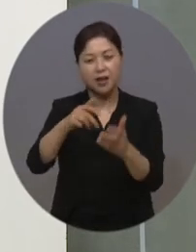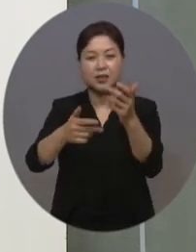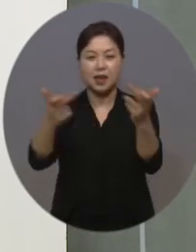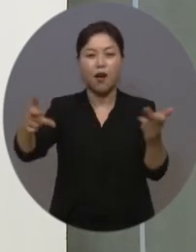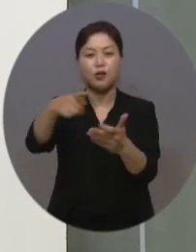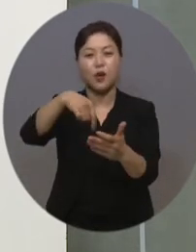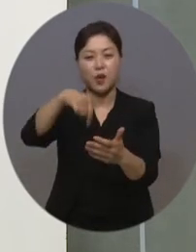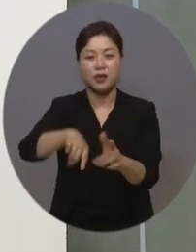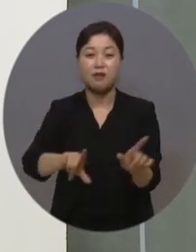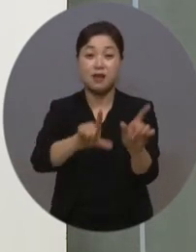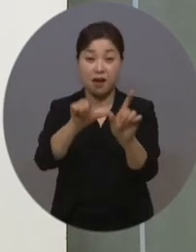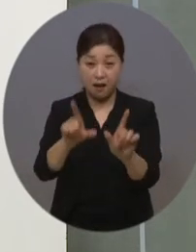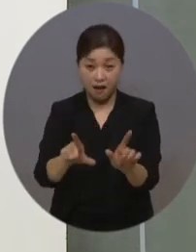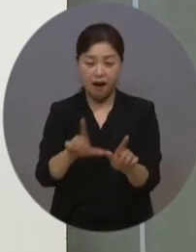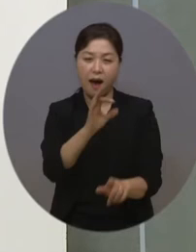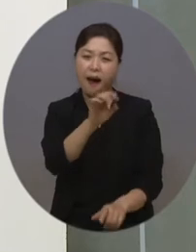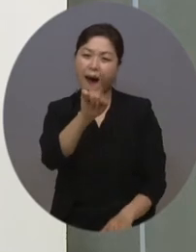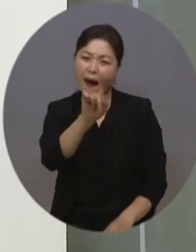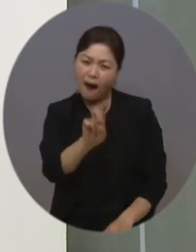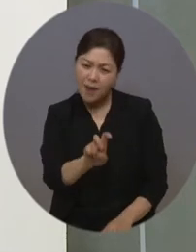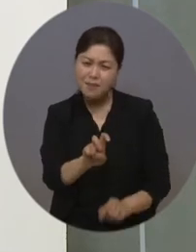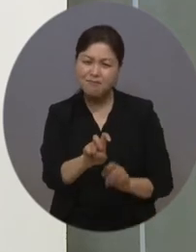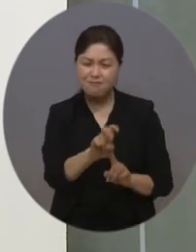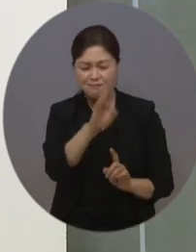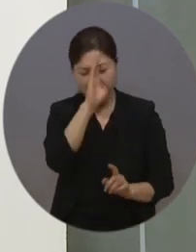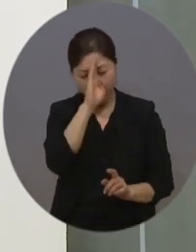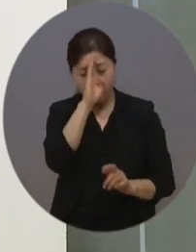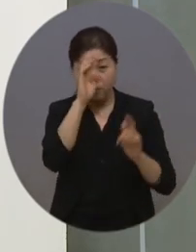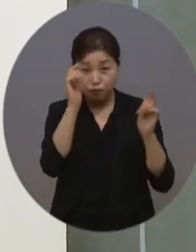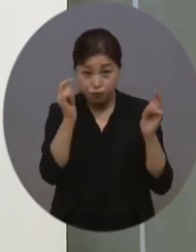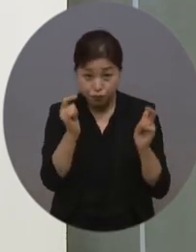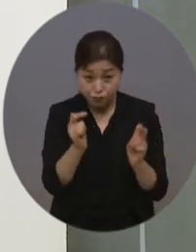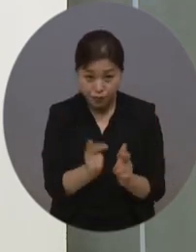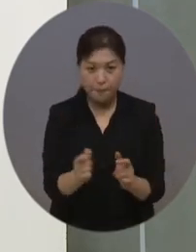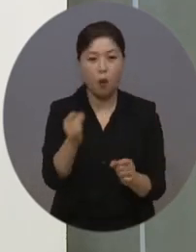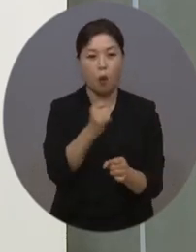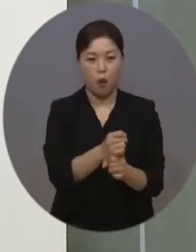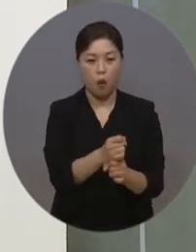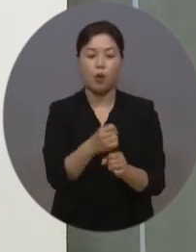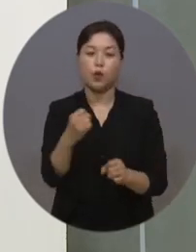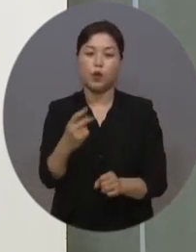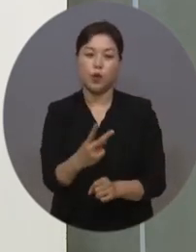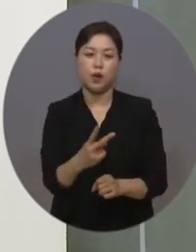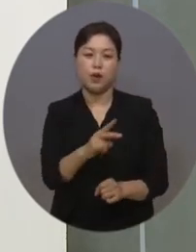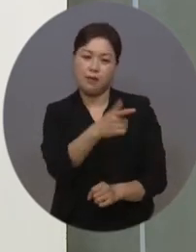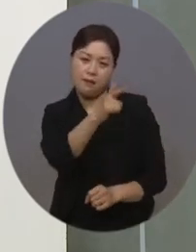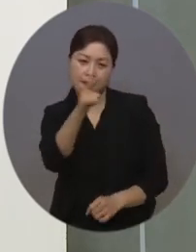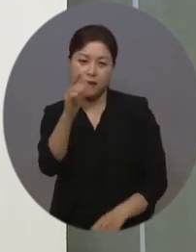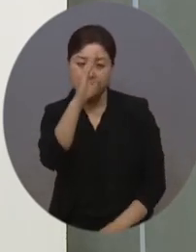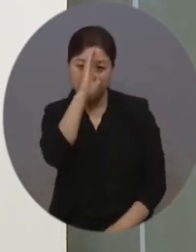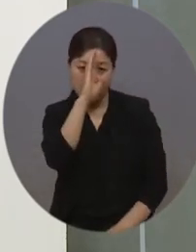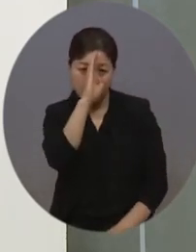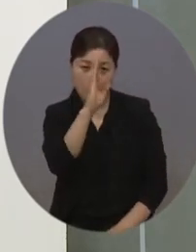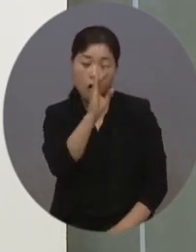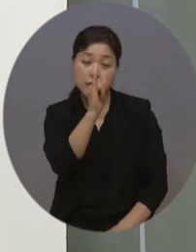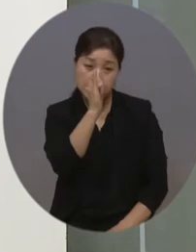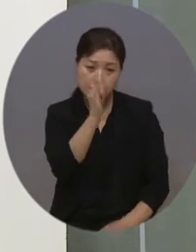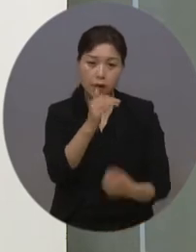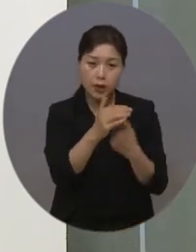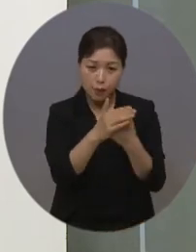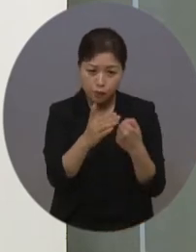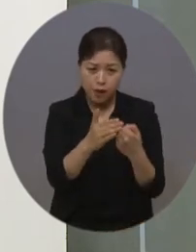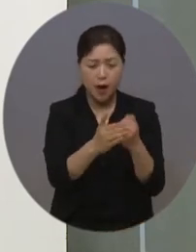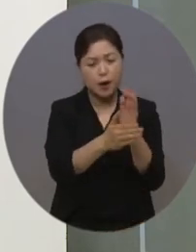속에서 살아가다 보니까 예. 뭐 암 투병도 다 나았고 그렇습니다. 뭐 여러 가지 질병이 있어서